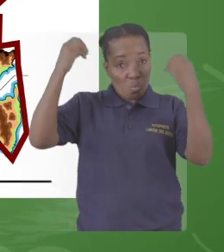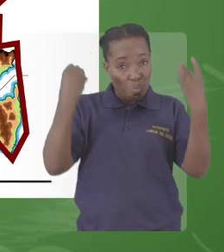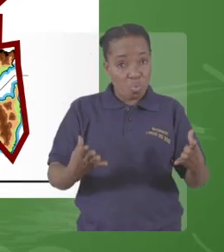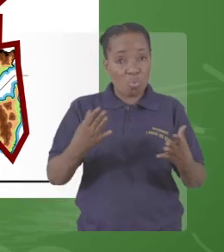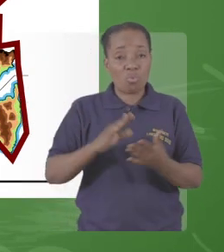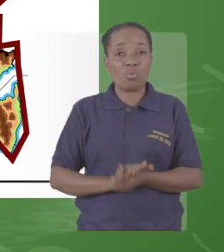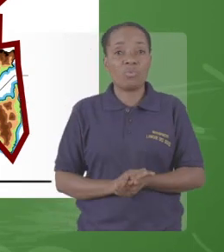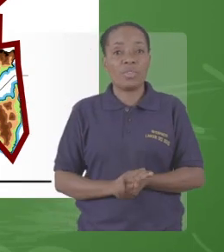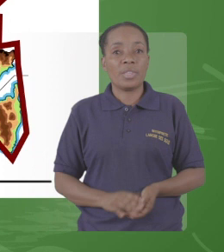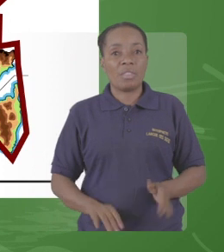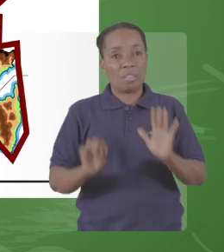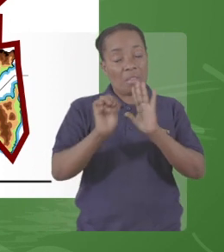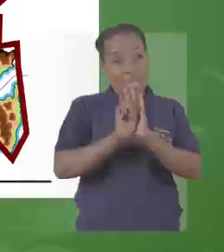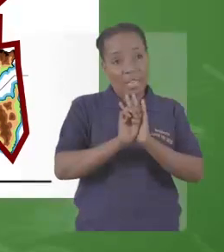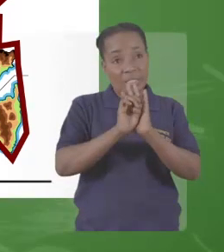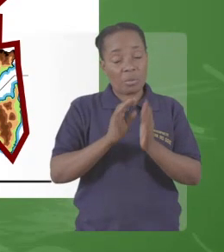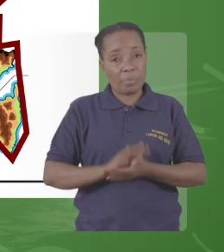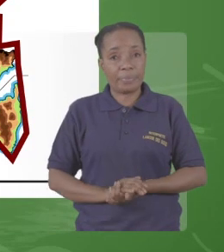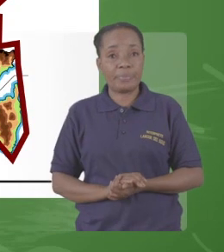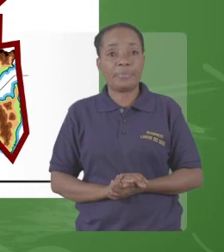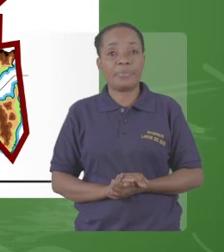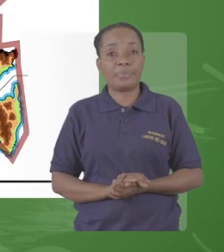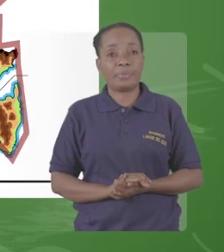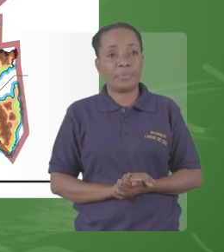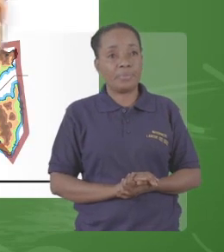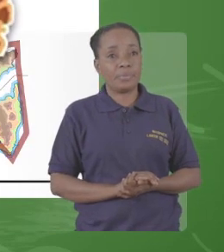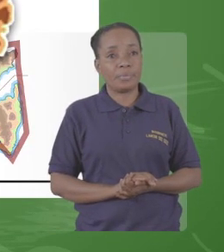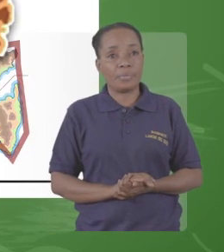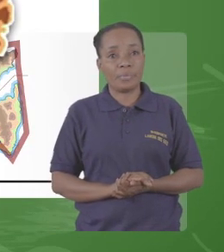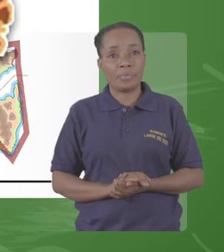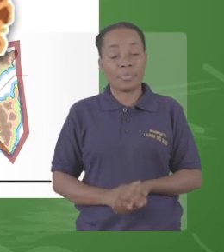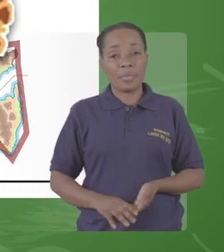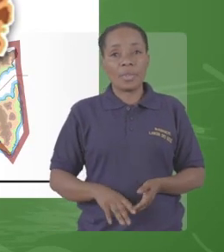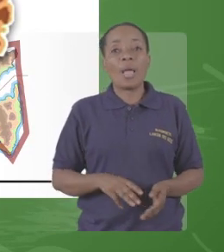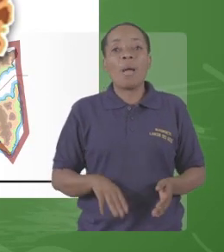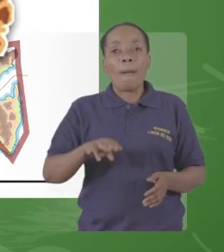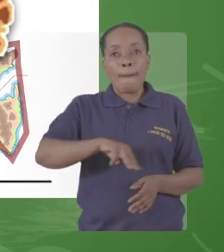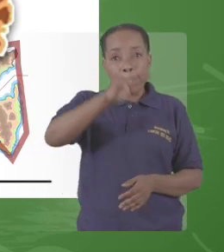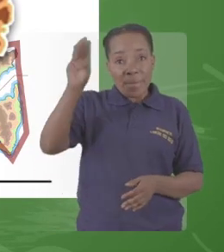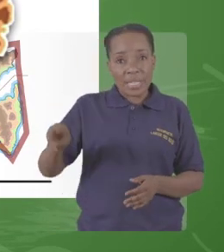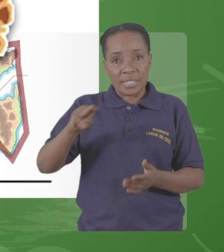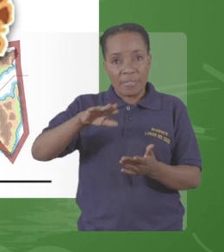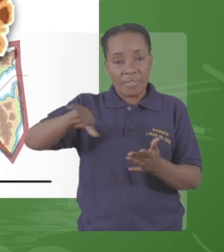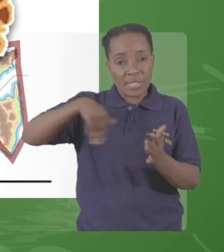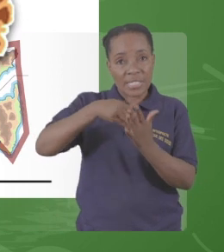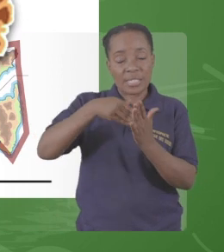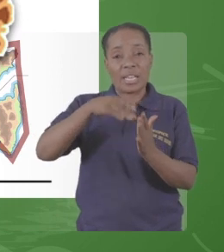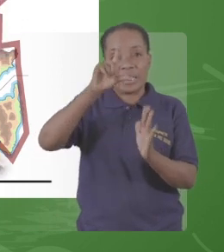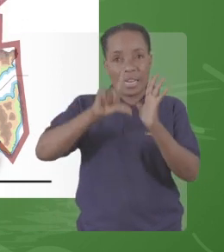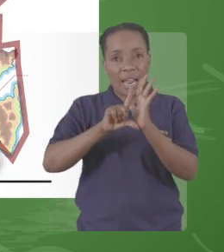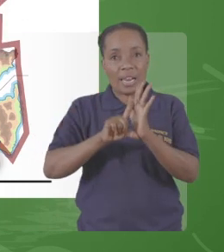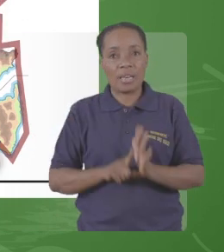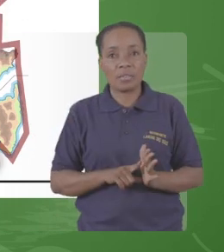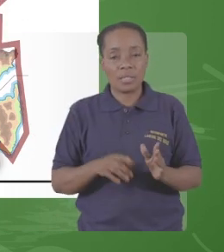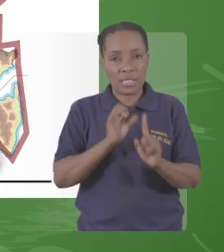On peut citer, parmi les plus importants, le Massif central au centre,